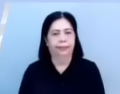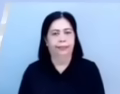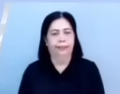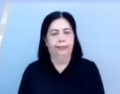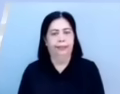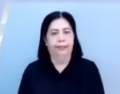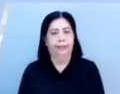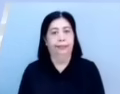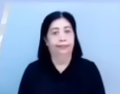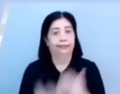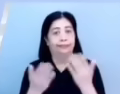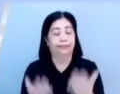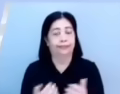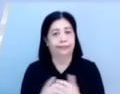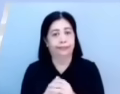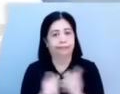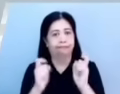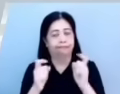Ito na ang mabibilis na balita.